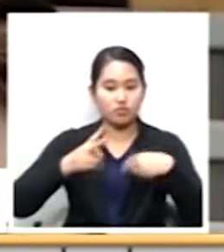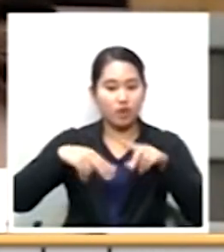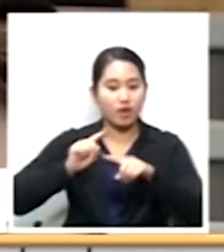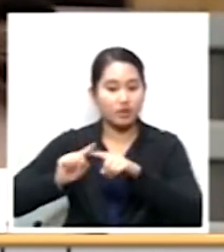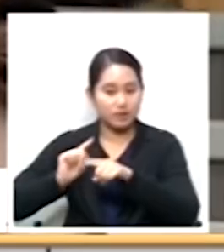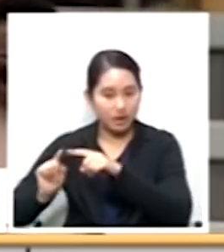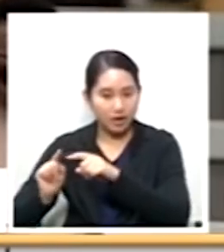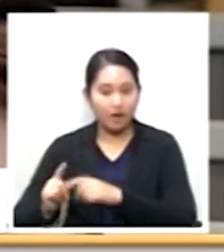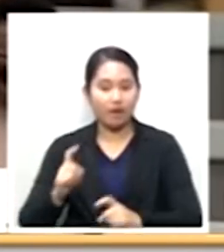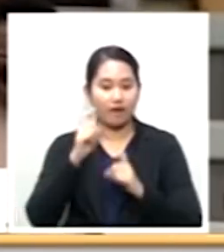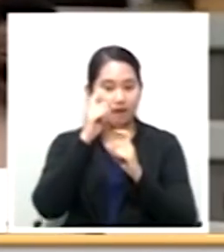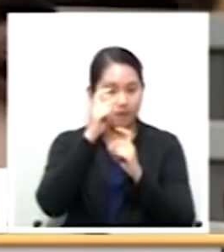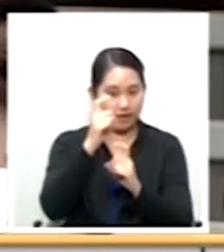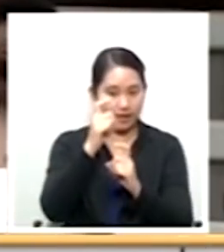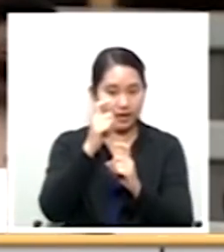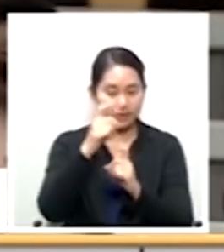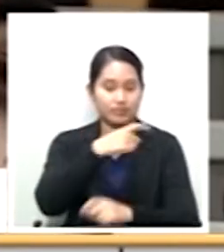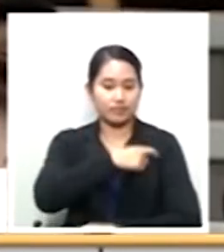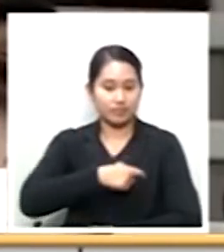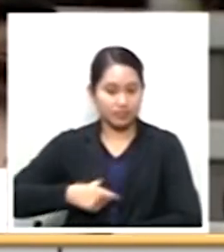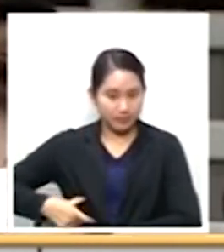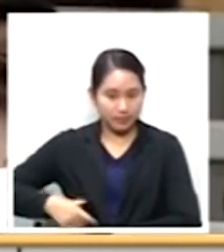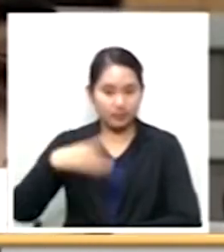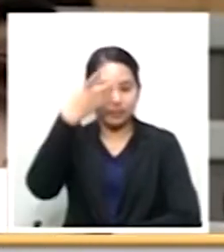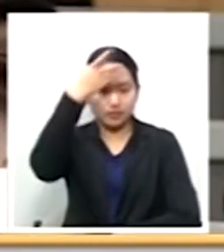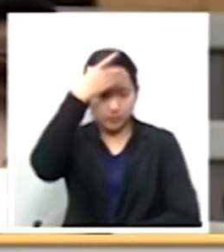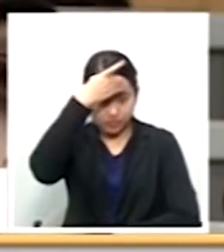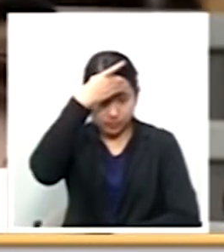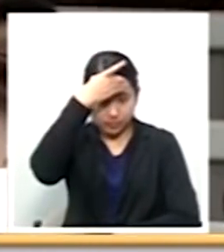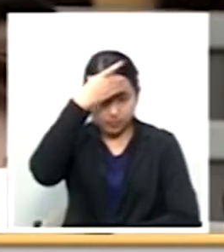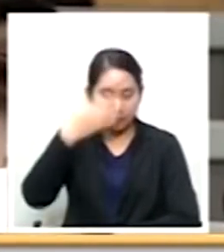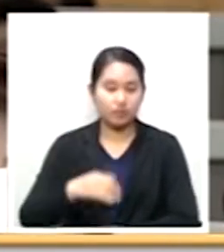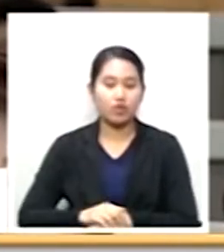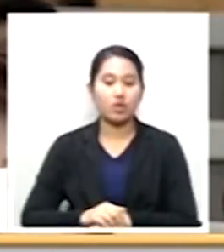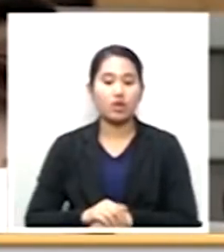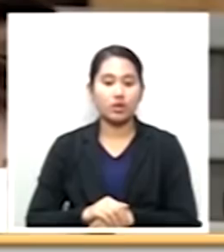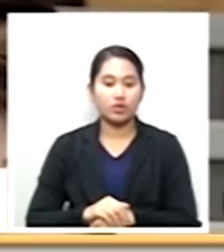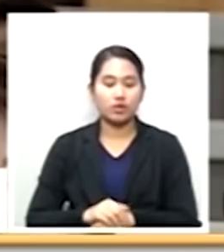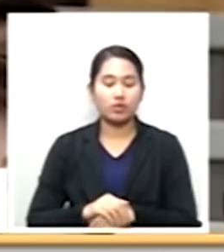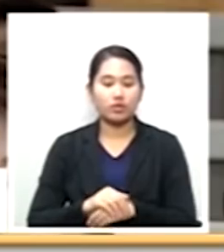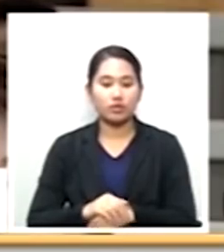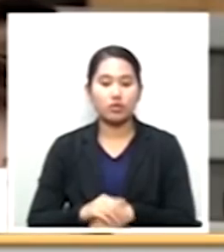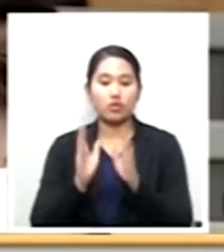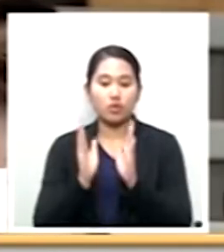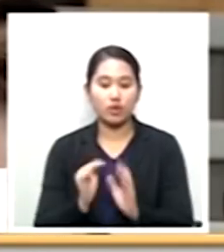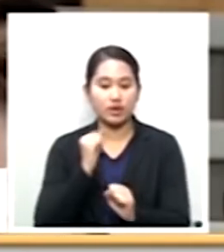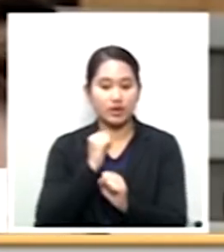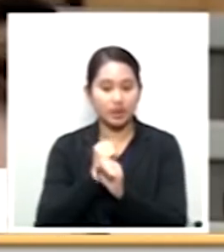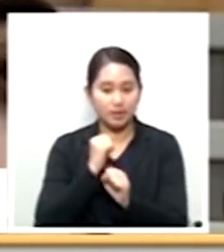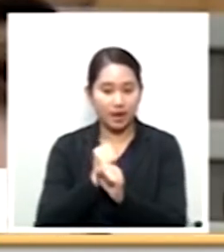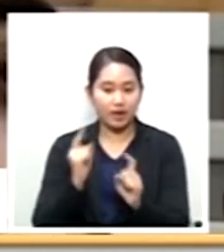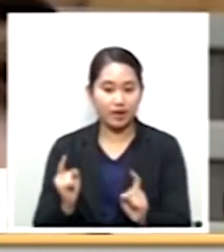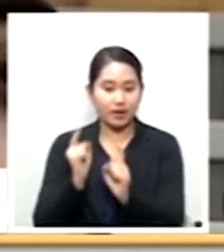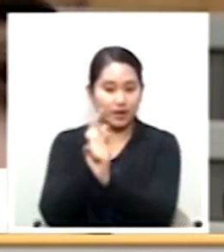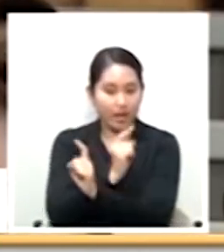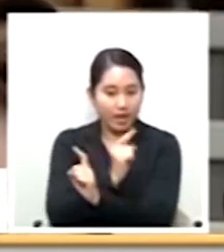ความปลอดภัยองค์พระมหากษัตริย์พระราชินีพระราชทายาทผู้สำเร็จราชการแทนพระองค์พระบรม